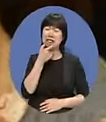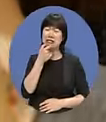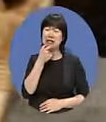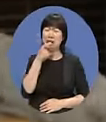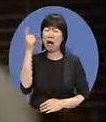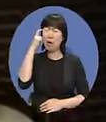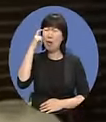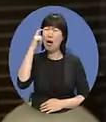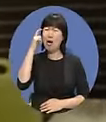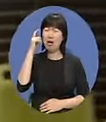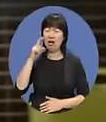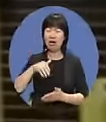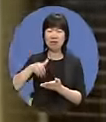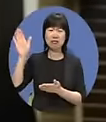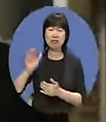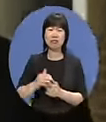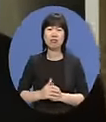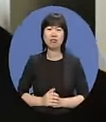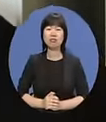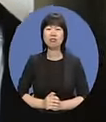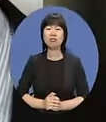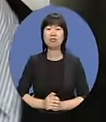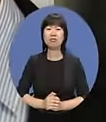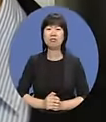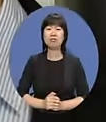싫다는데 왜 이래?